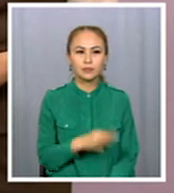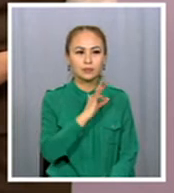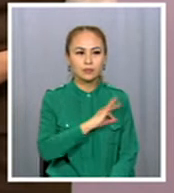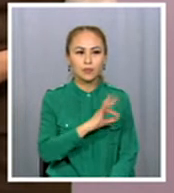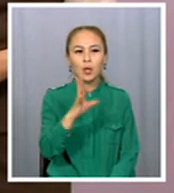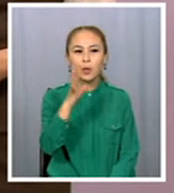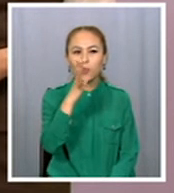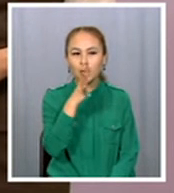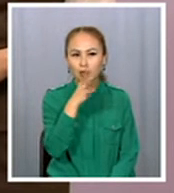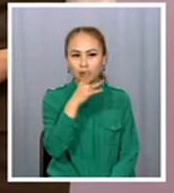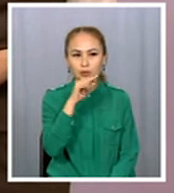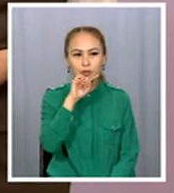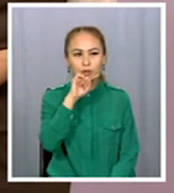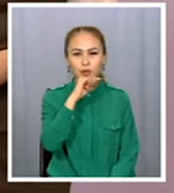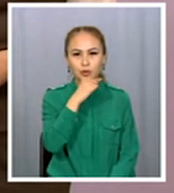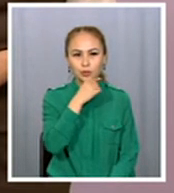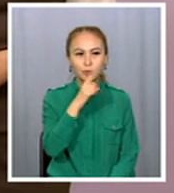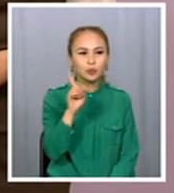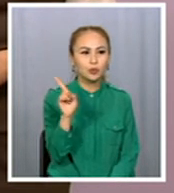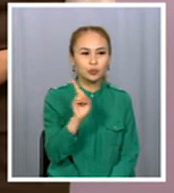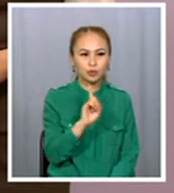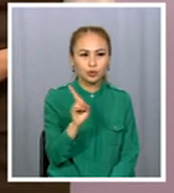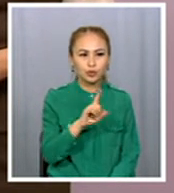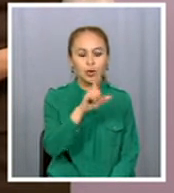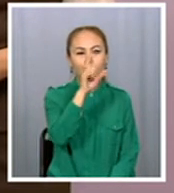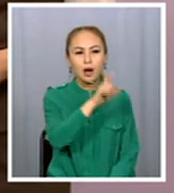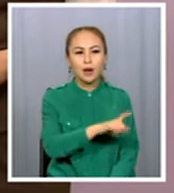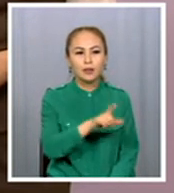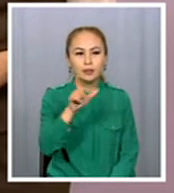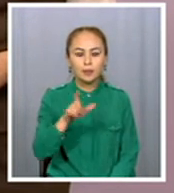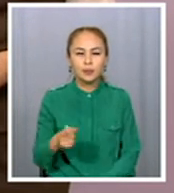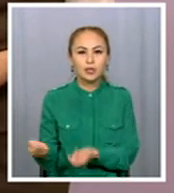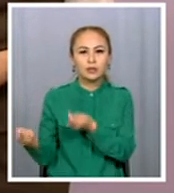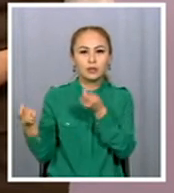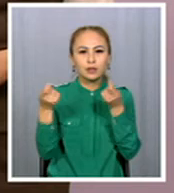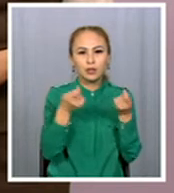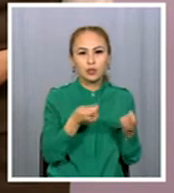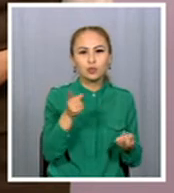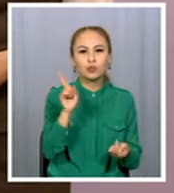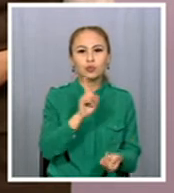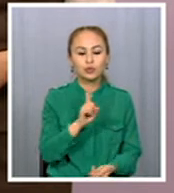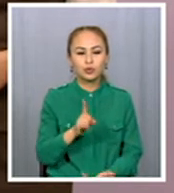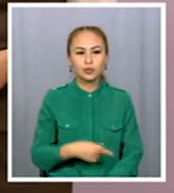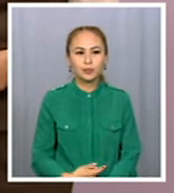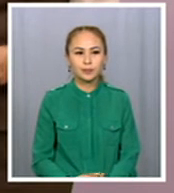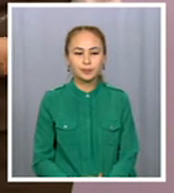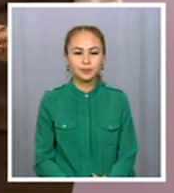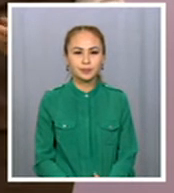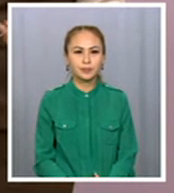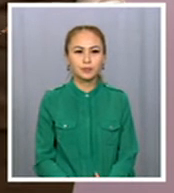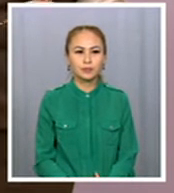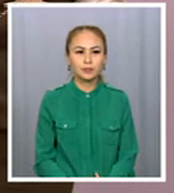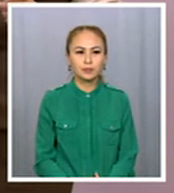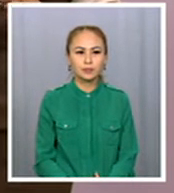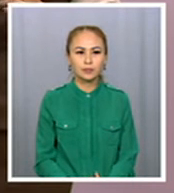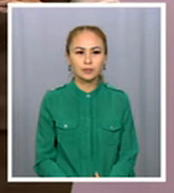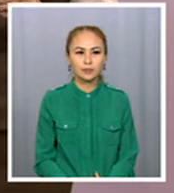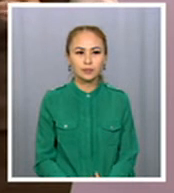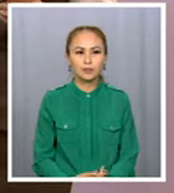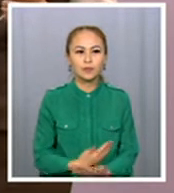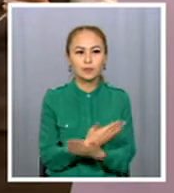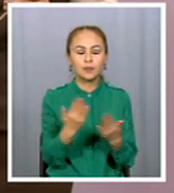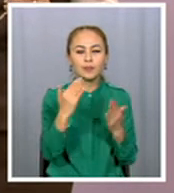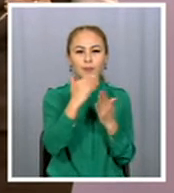Пайдасы уақытты үнемдеу үшін, адамдарды тасу үшін. Осы